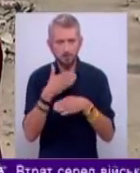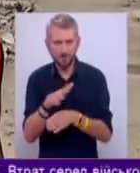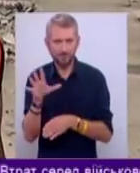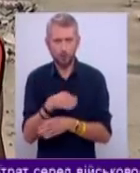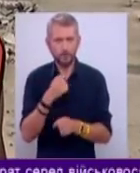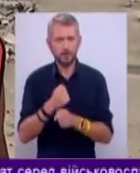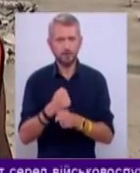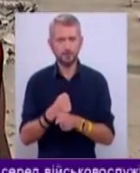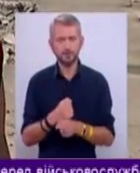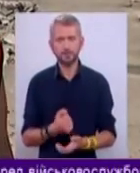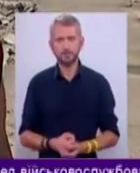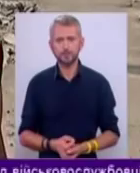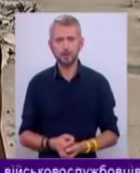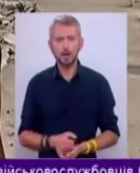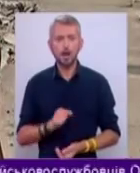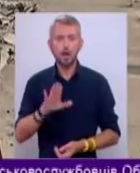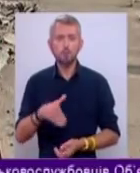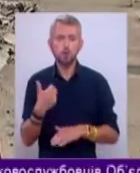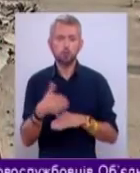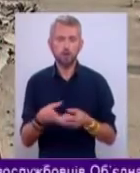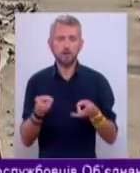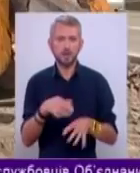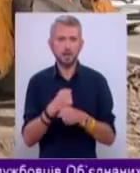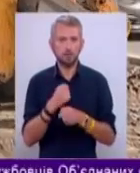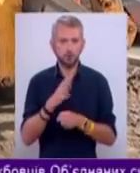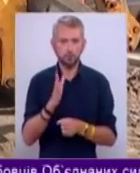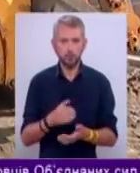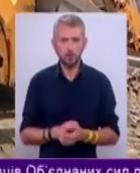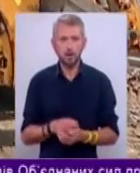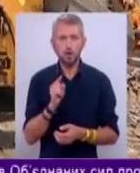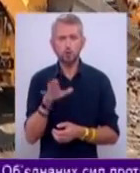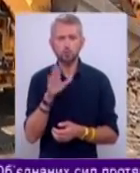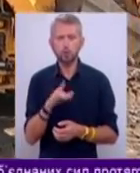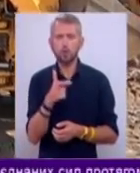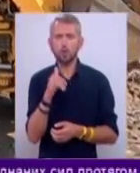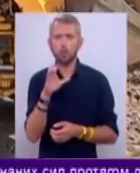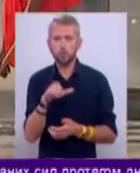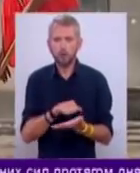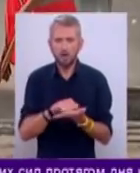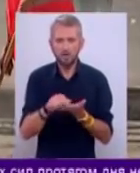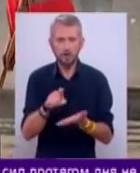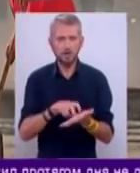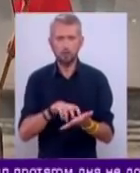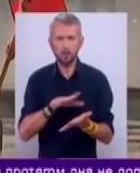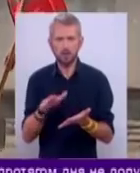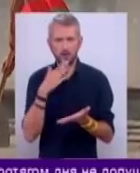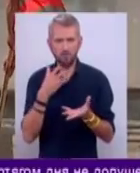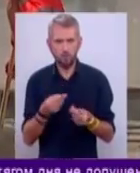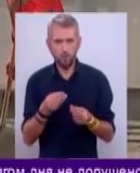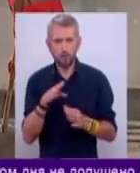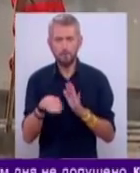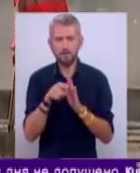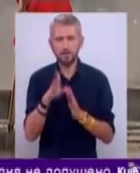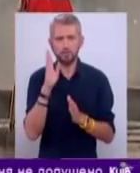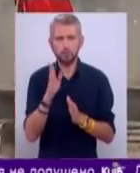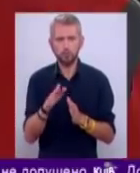зробити, а потім вже остальні роботи будуть. Тут складатимуть гусь асфальт, який не боїться вологи. Під ним